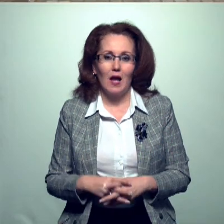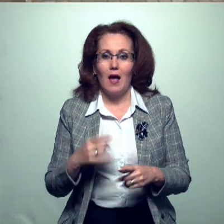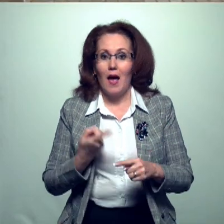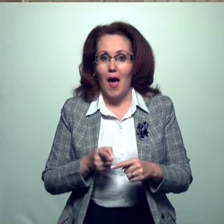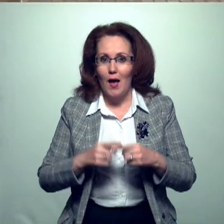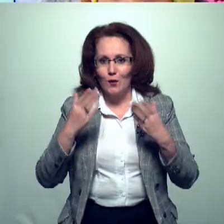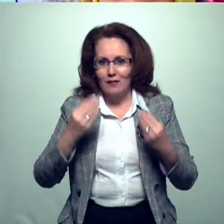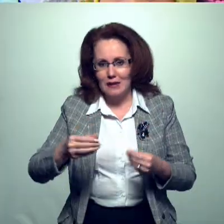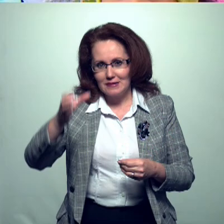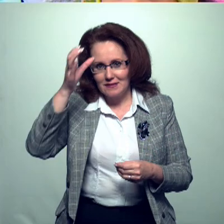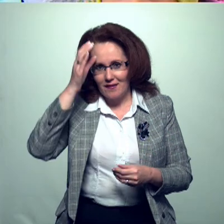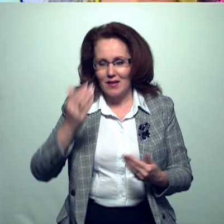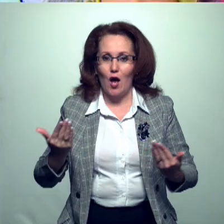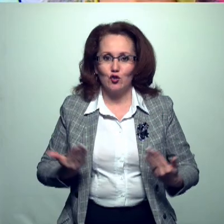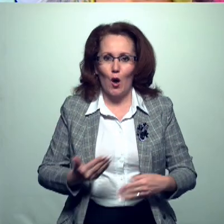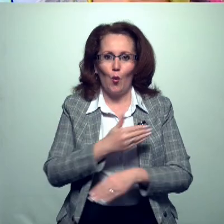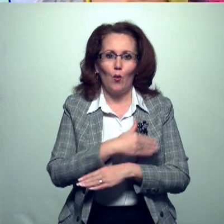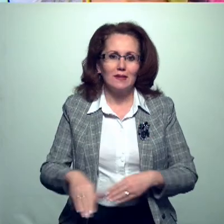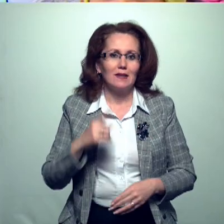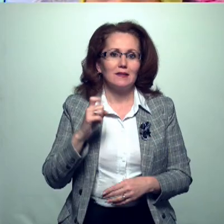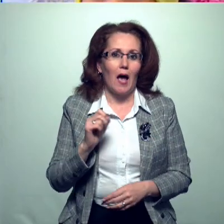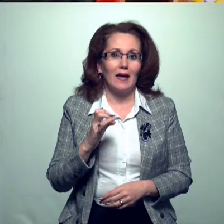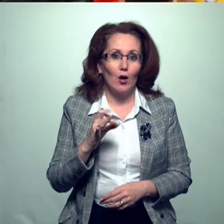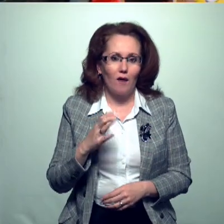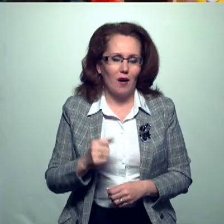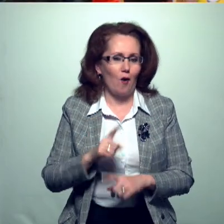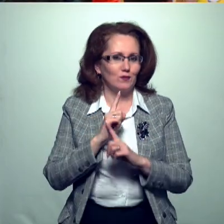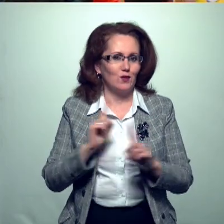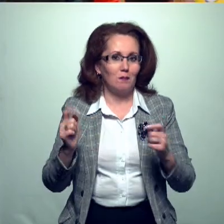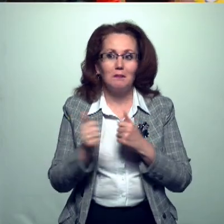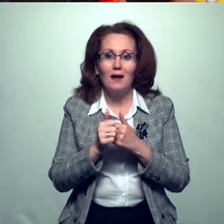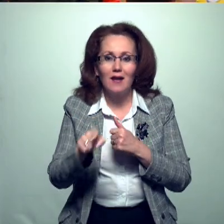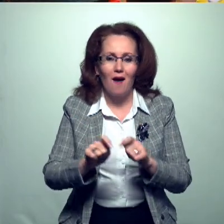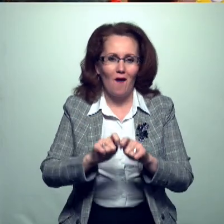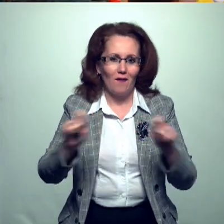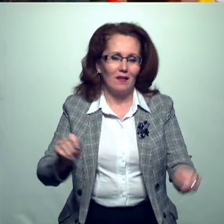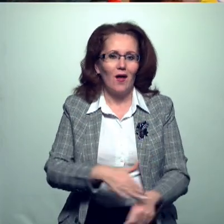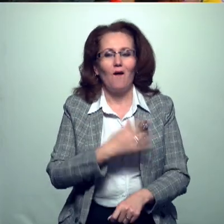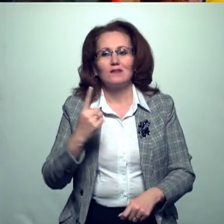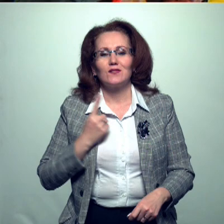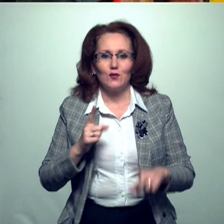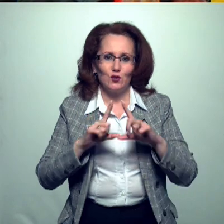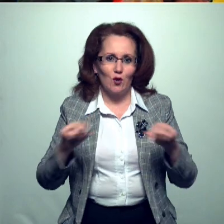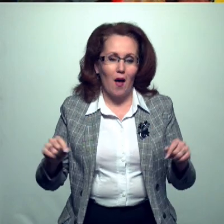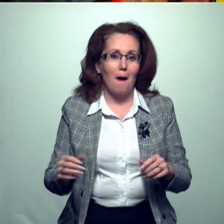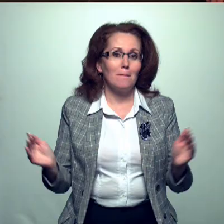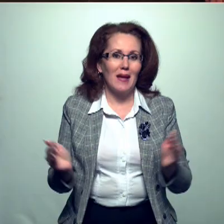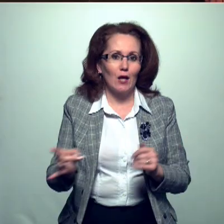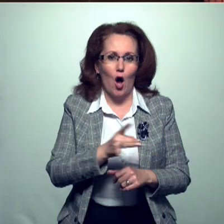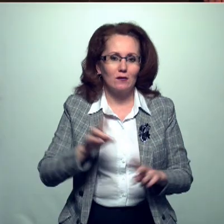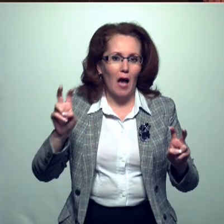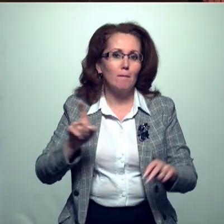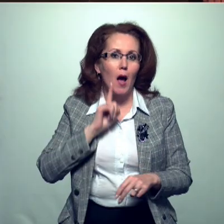Этот день знаний для жителей улицы Ильфата Закирова особенный. По соседству открылась долгожданная школа. Ее в молодежном микрорайоне очень